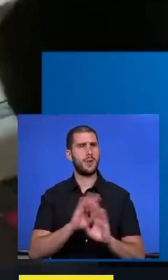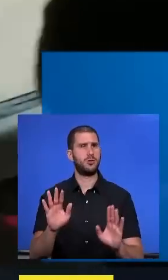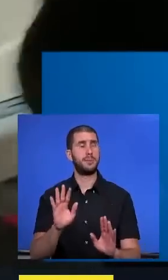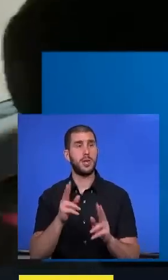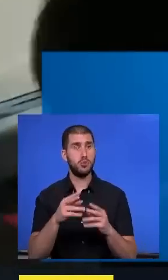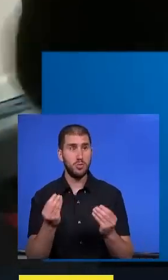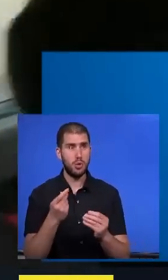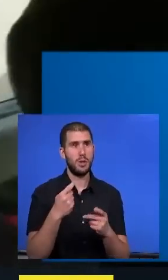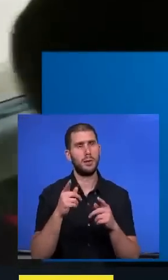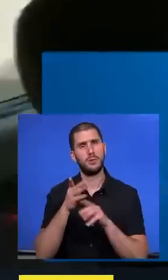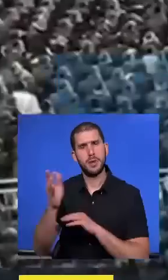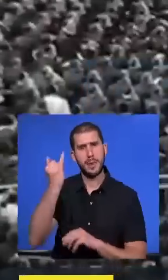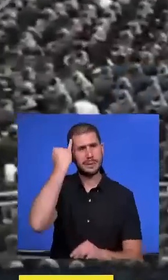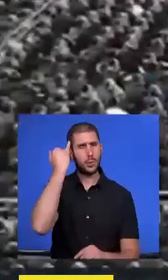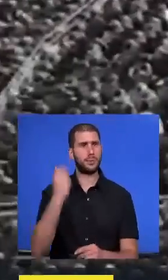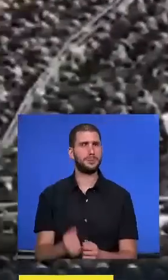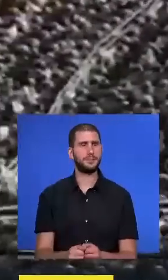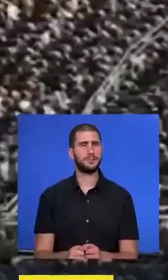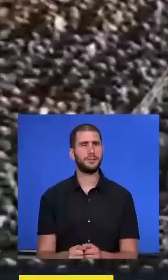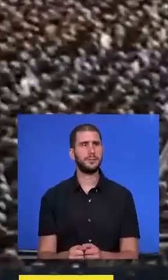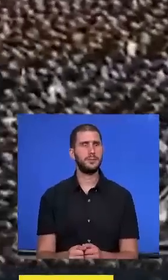יש לך מישהו כזה, תפנה אותו למזכיר אותו.